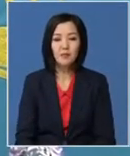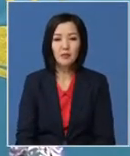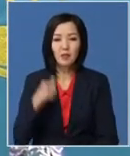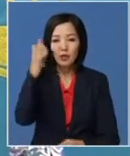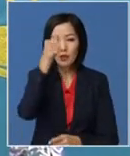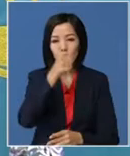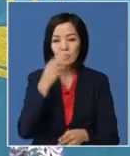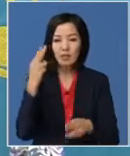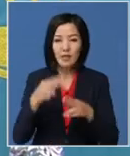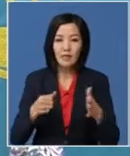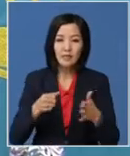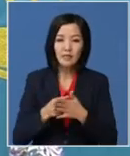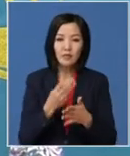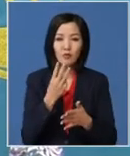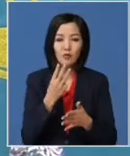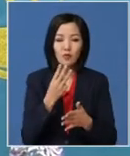жылдың аяғына дейін 4 миллиард